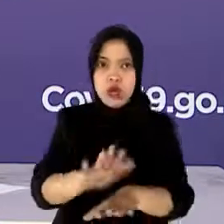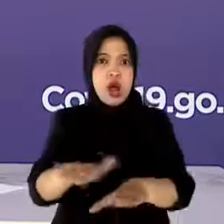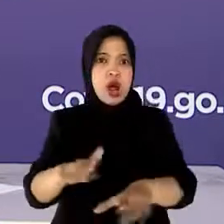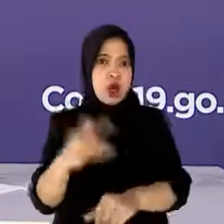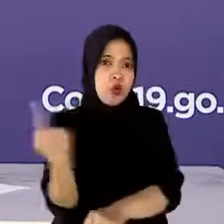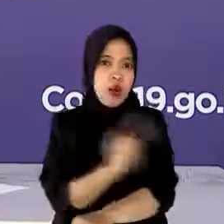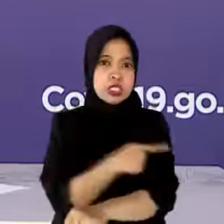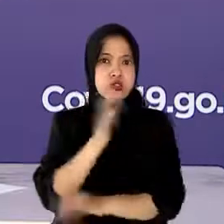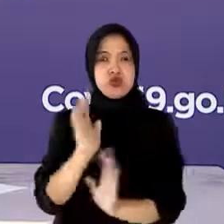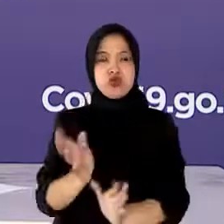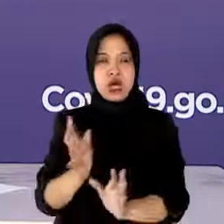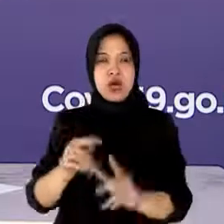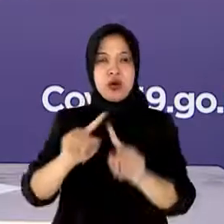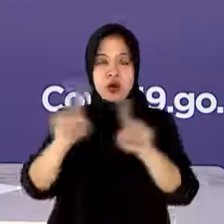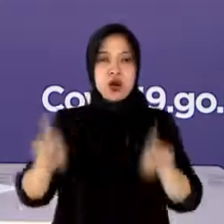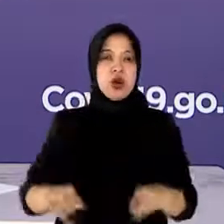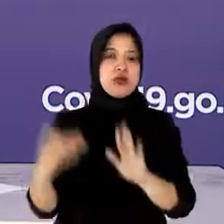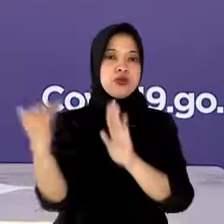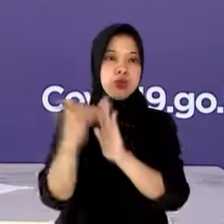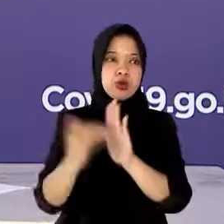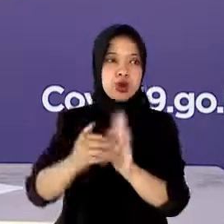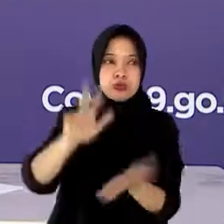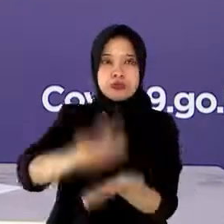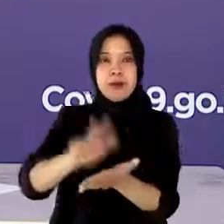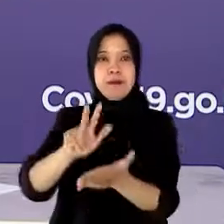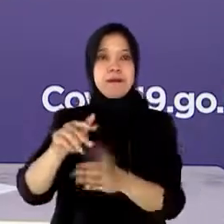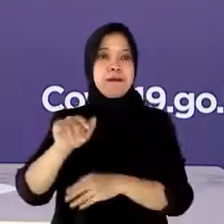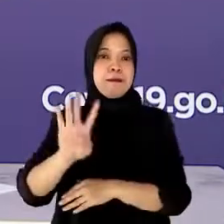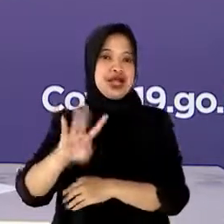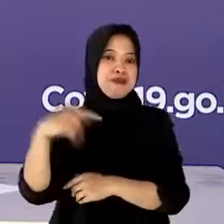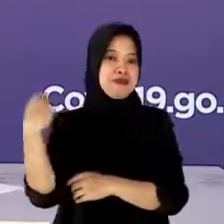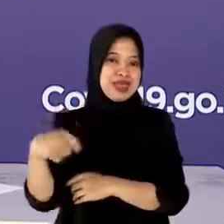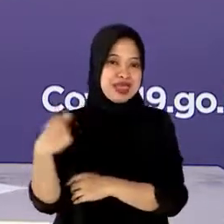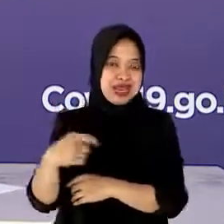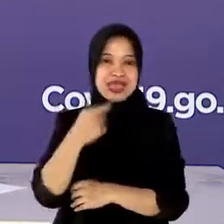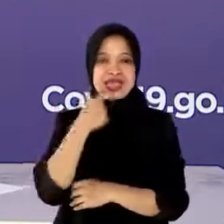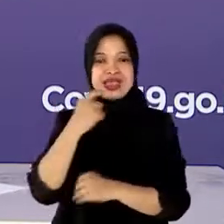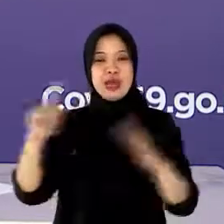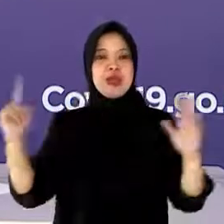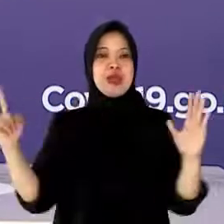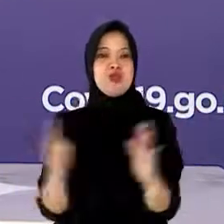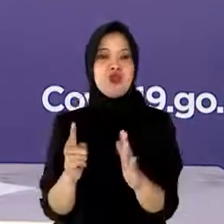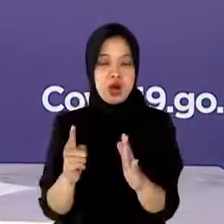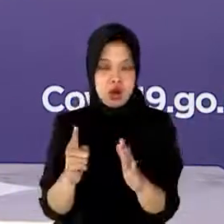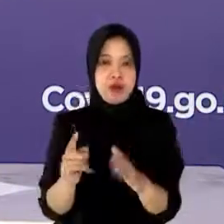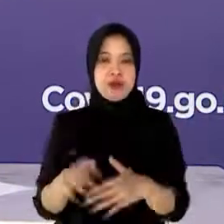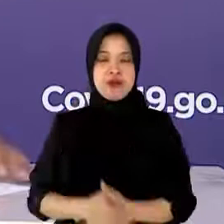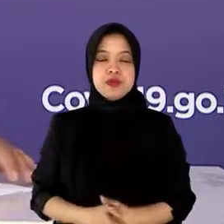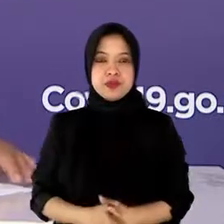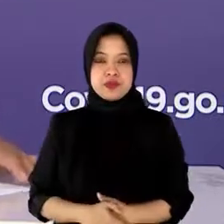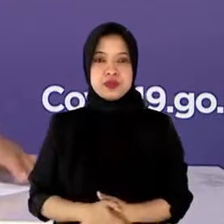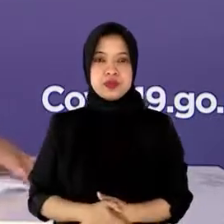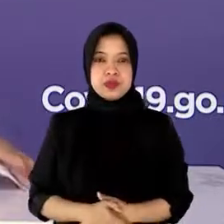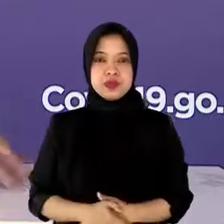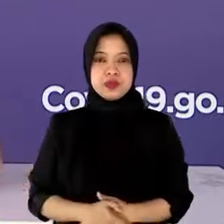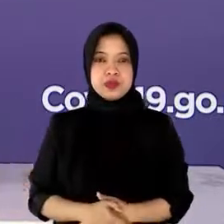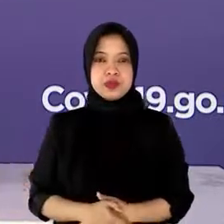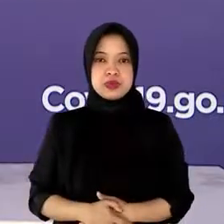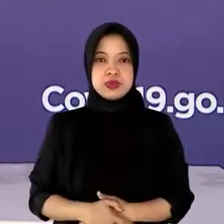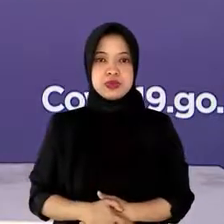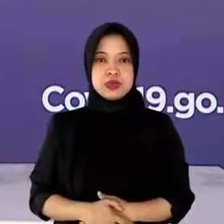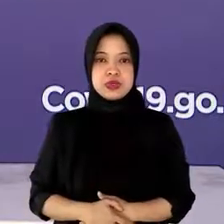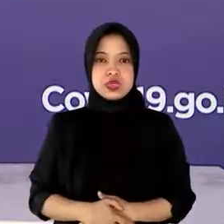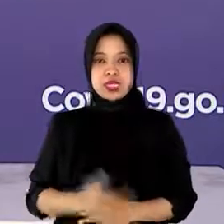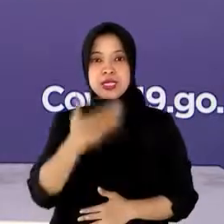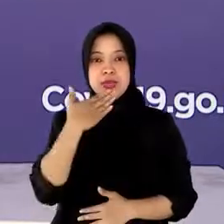peserta Didik Sesuai dengan surat keputusan bersama empat menteri terkait pembelajaran tatap muka di masa pandemic of 19